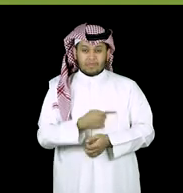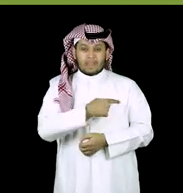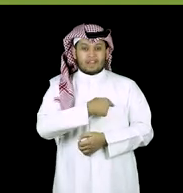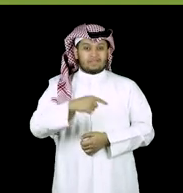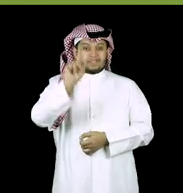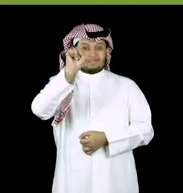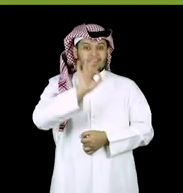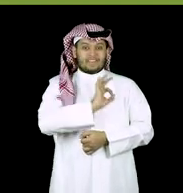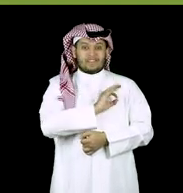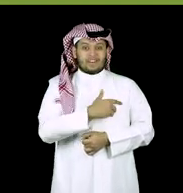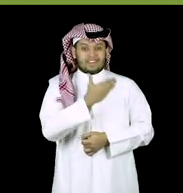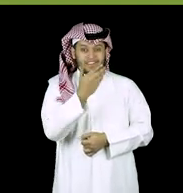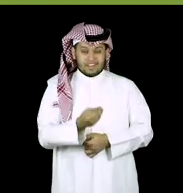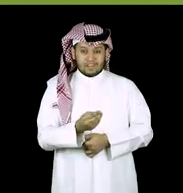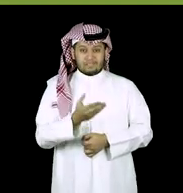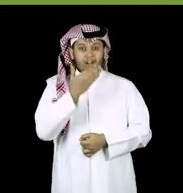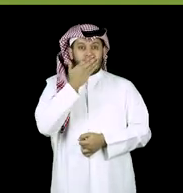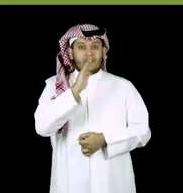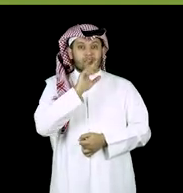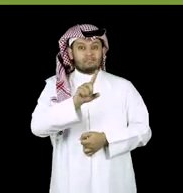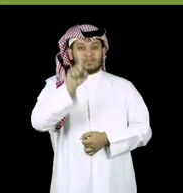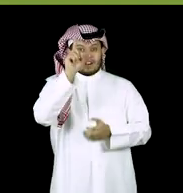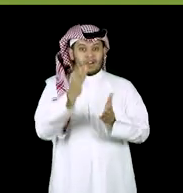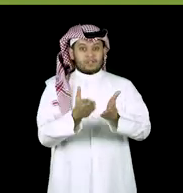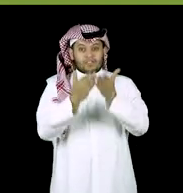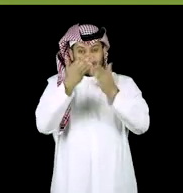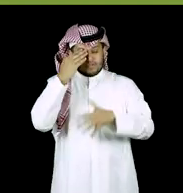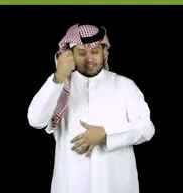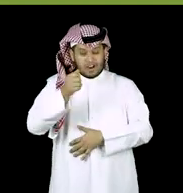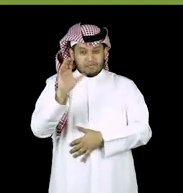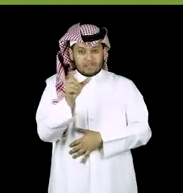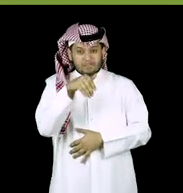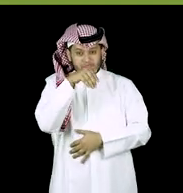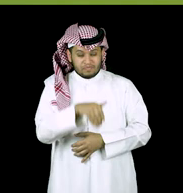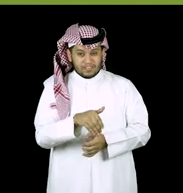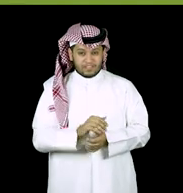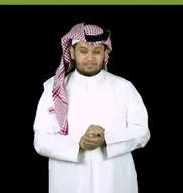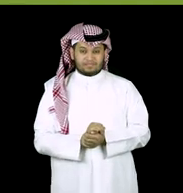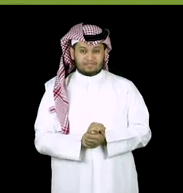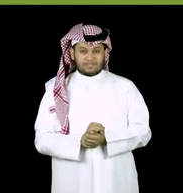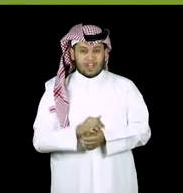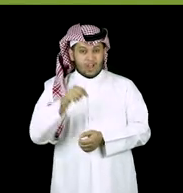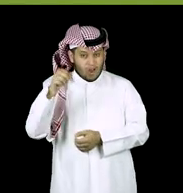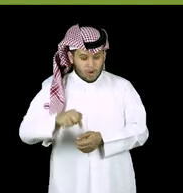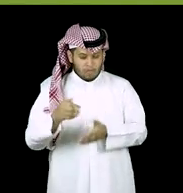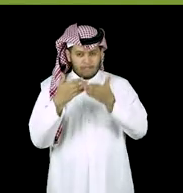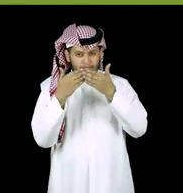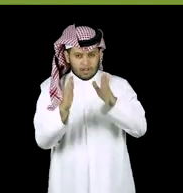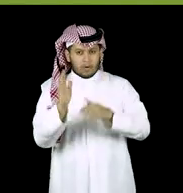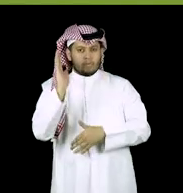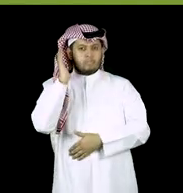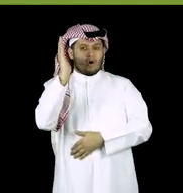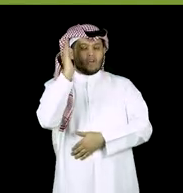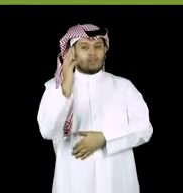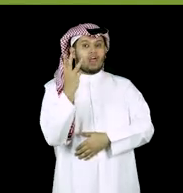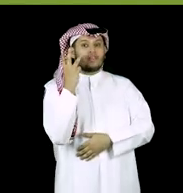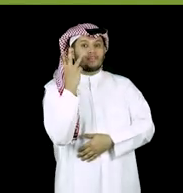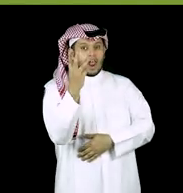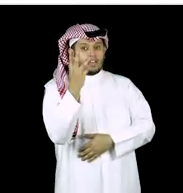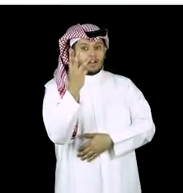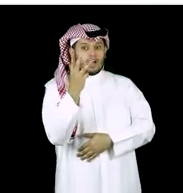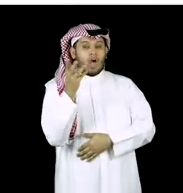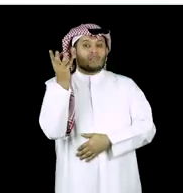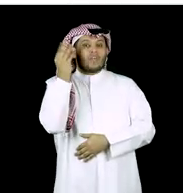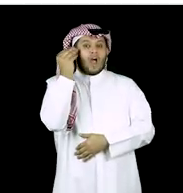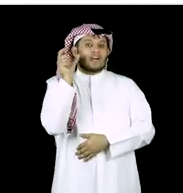بسم الله الرحمن الرحيم، الحمد لله والصلاة والسلام على رسول الله. نبدأ في المحاضرة الثالثة من الثقافة